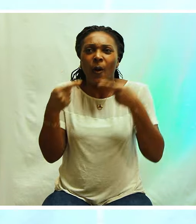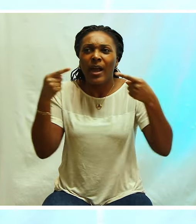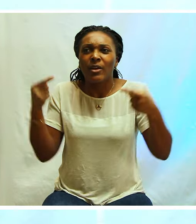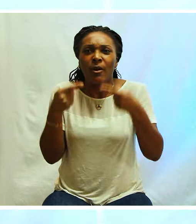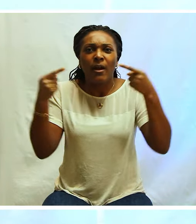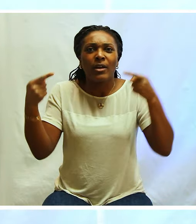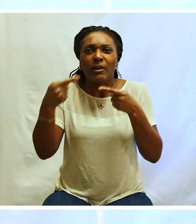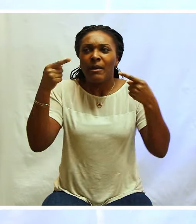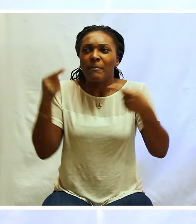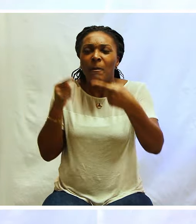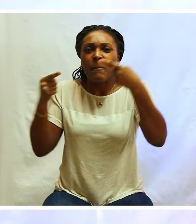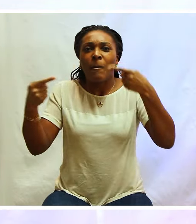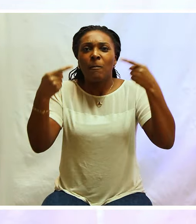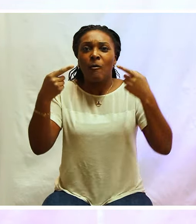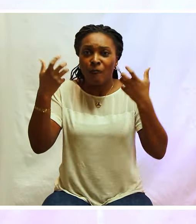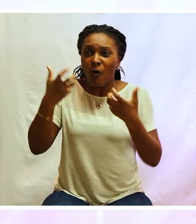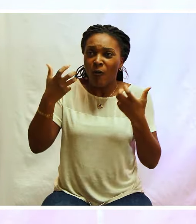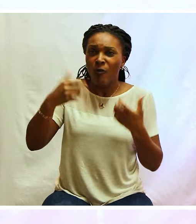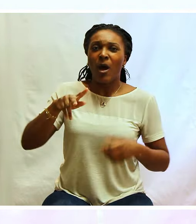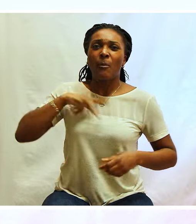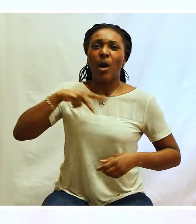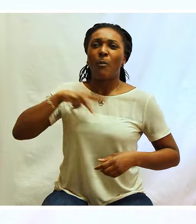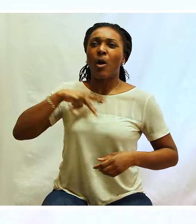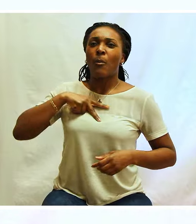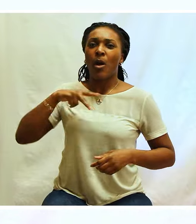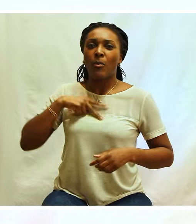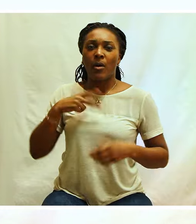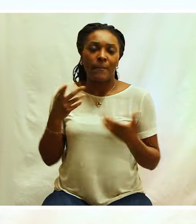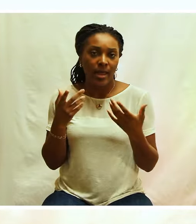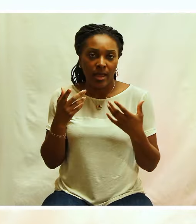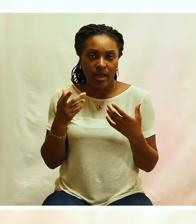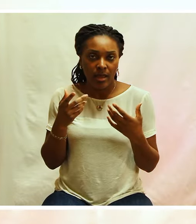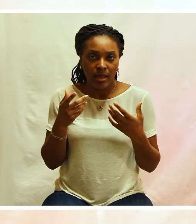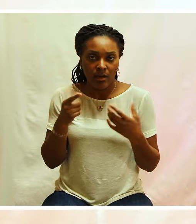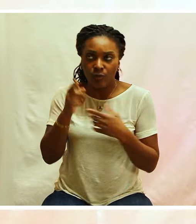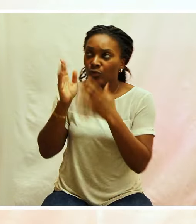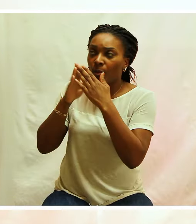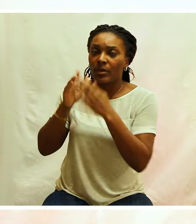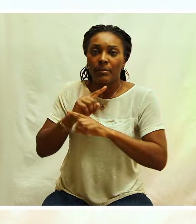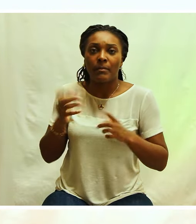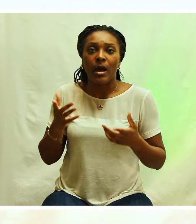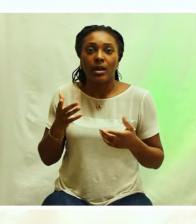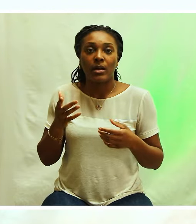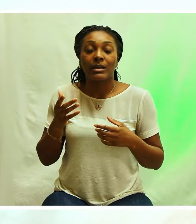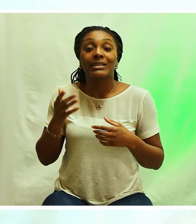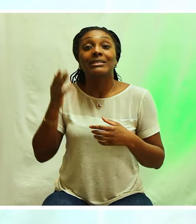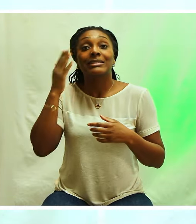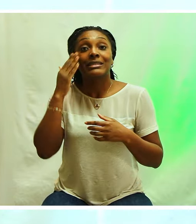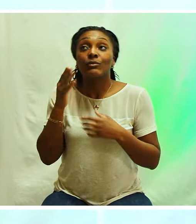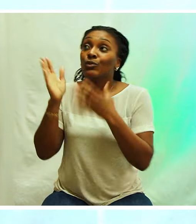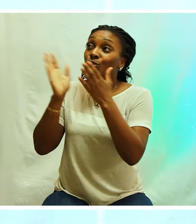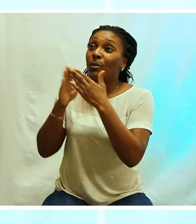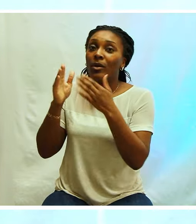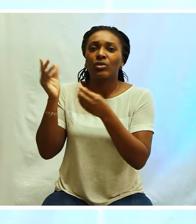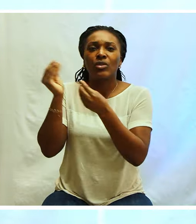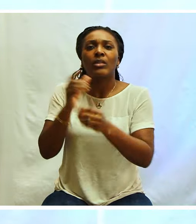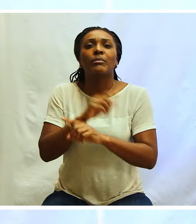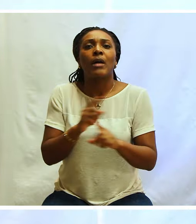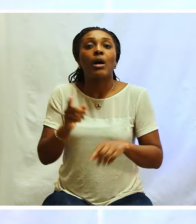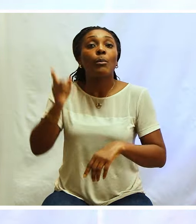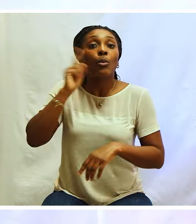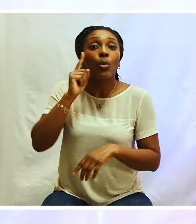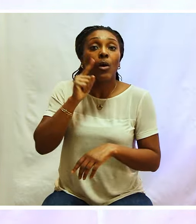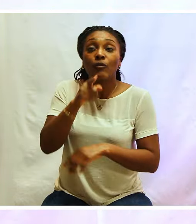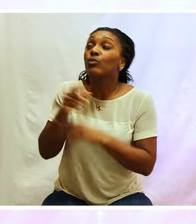luttes et vous ne possédez pas parce que vous ne demandez pas. Vous demandez et vous ne recevez pas parce